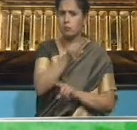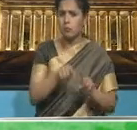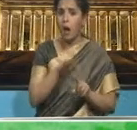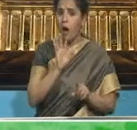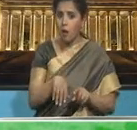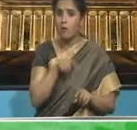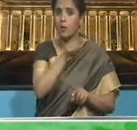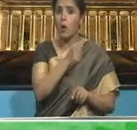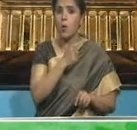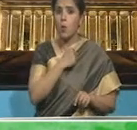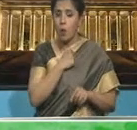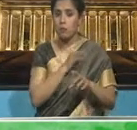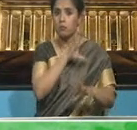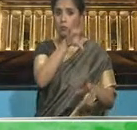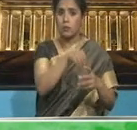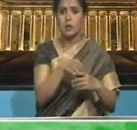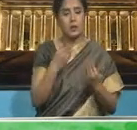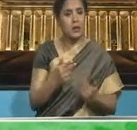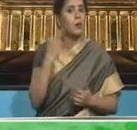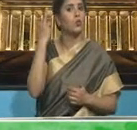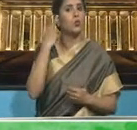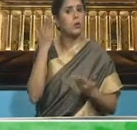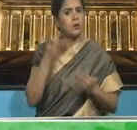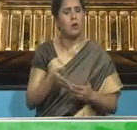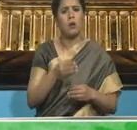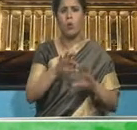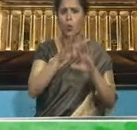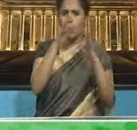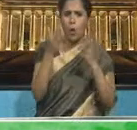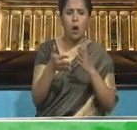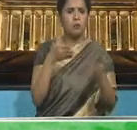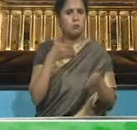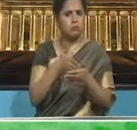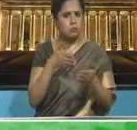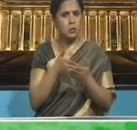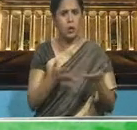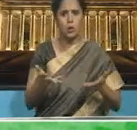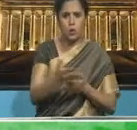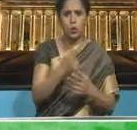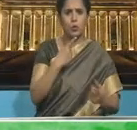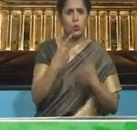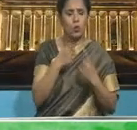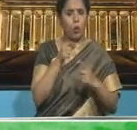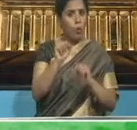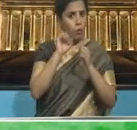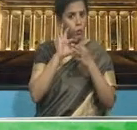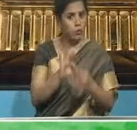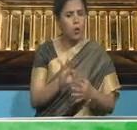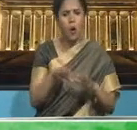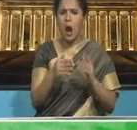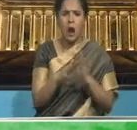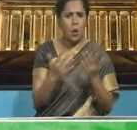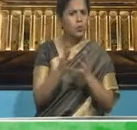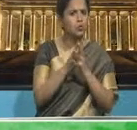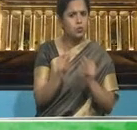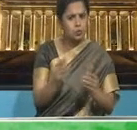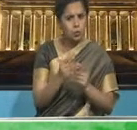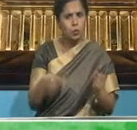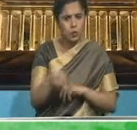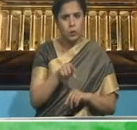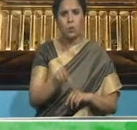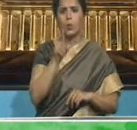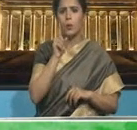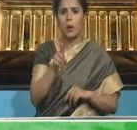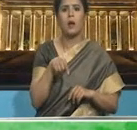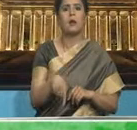है। इसलिए ये वैश्विक चुनौतियों पर चर्चा करने और उनके समाधान के लिए एक